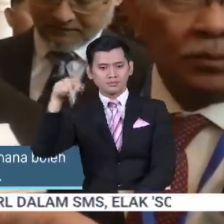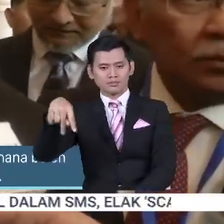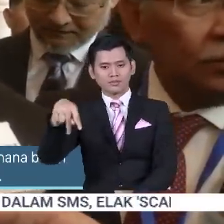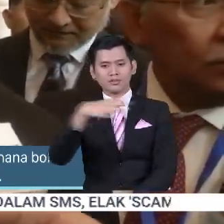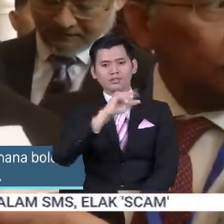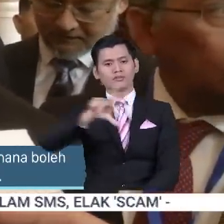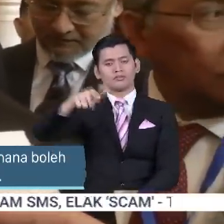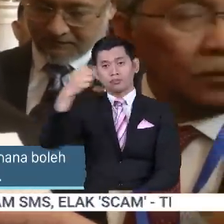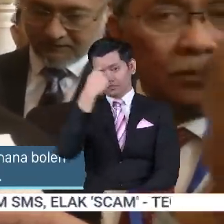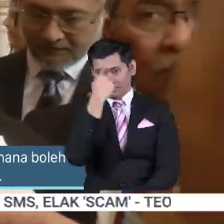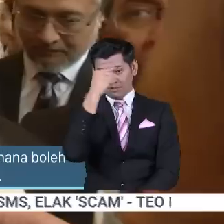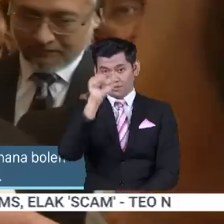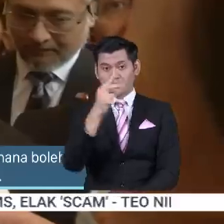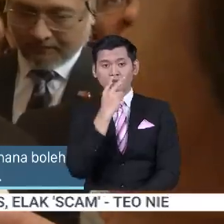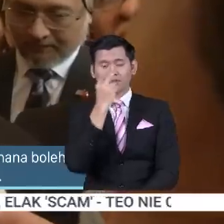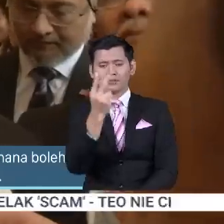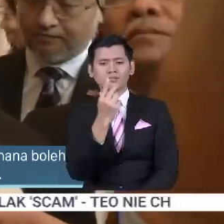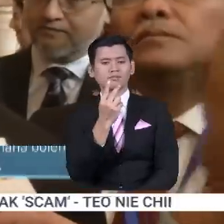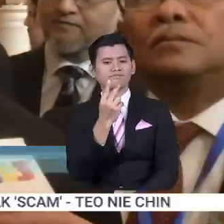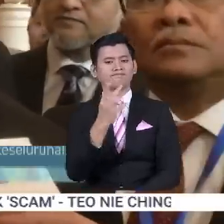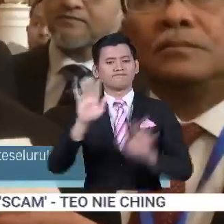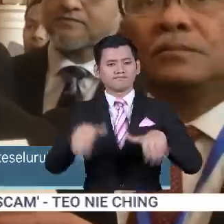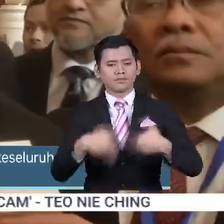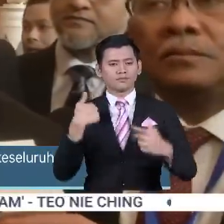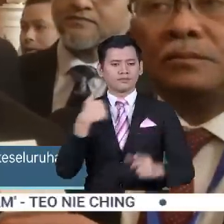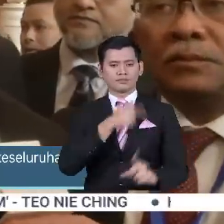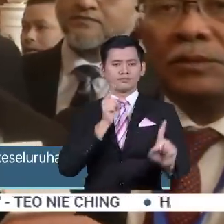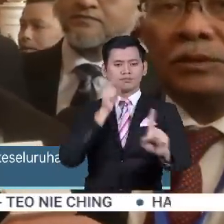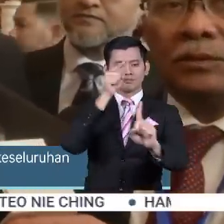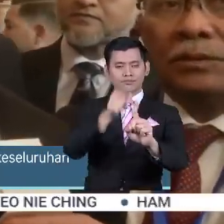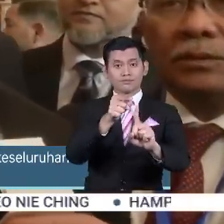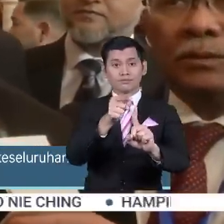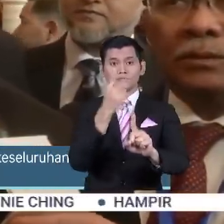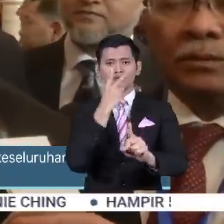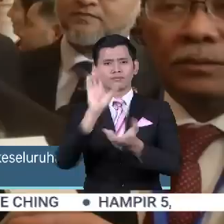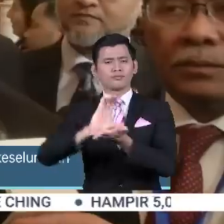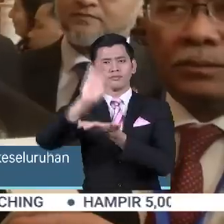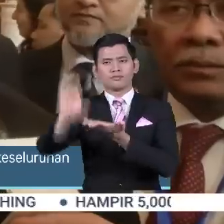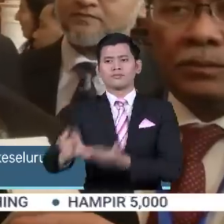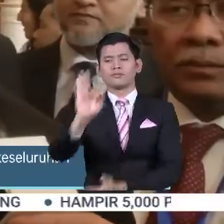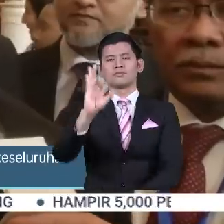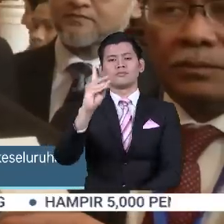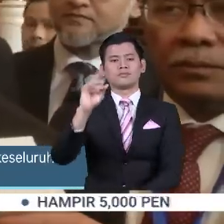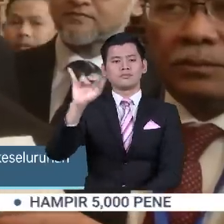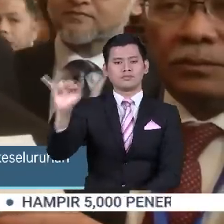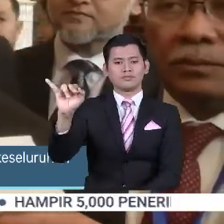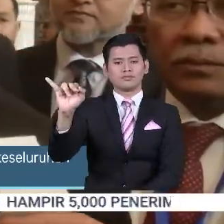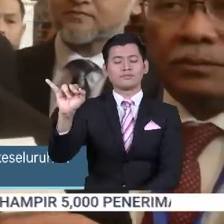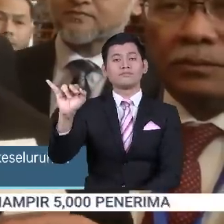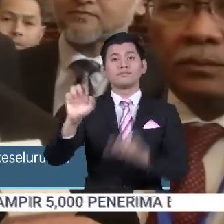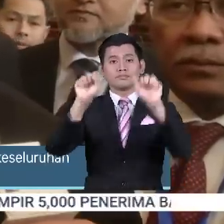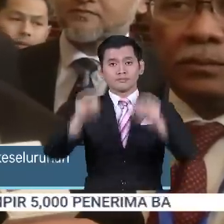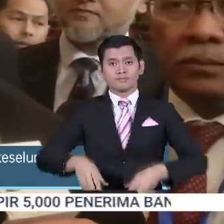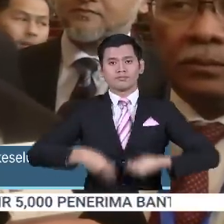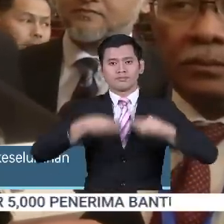because that's why the focus when we bring in these FDIs, the multinational, the spillover effect has to be to the